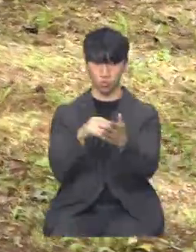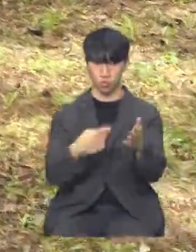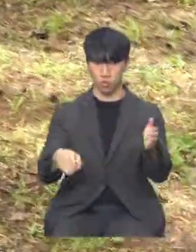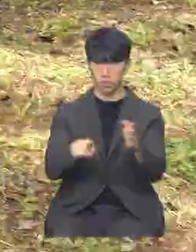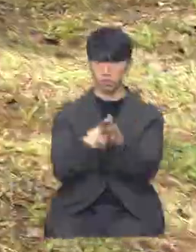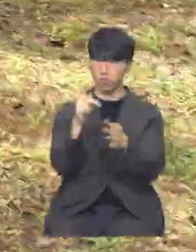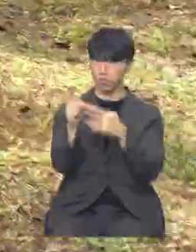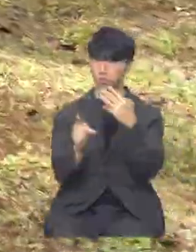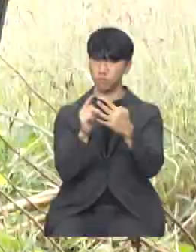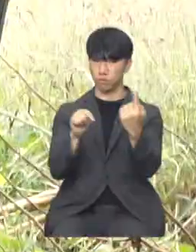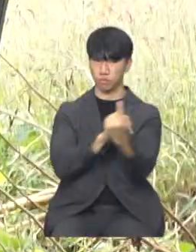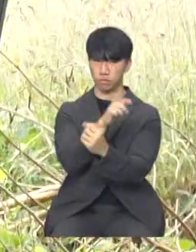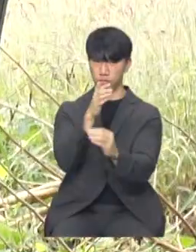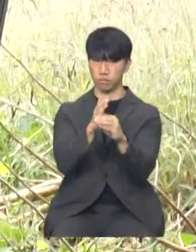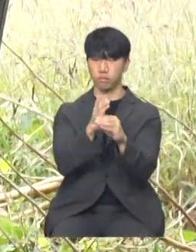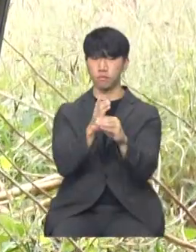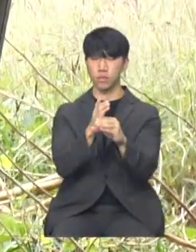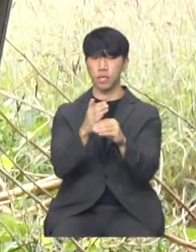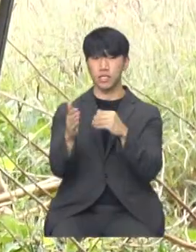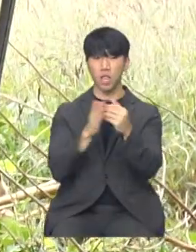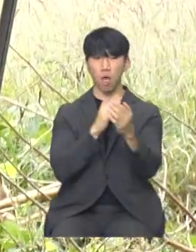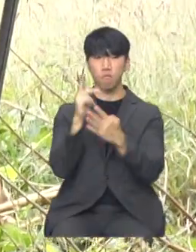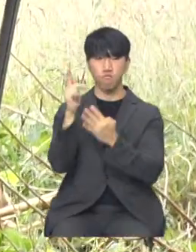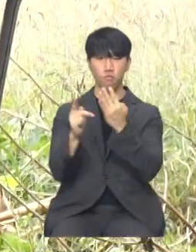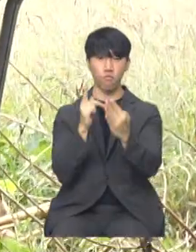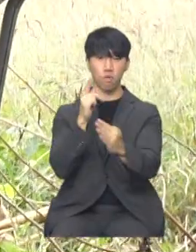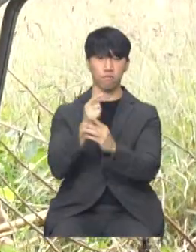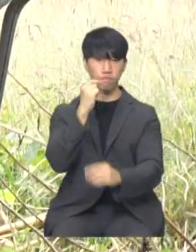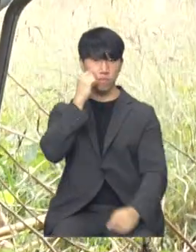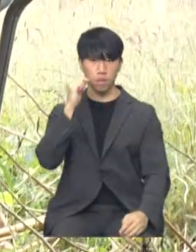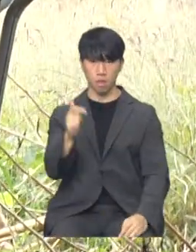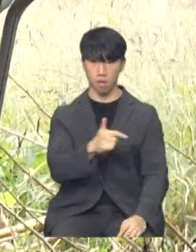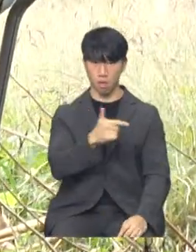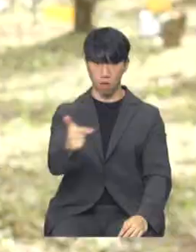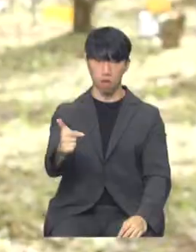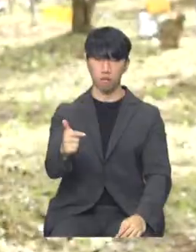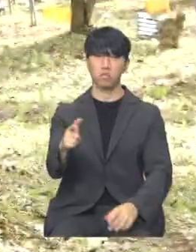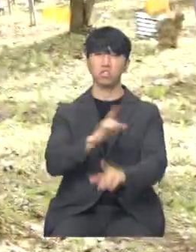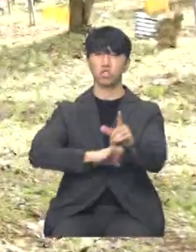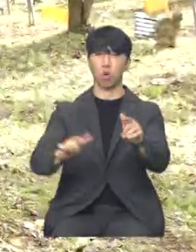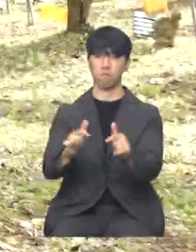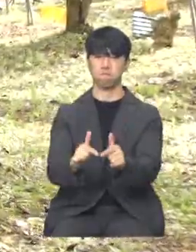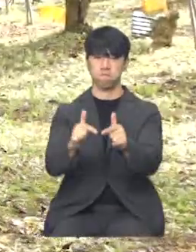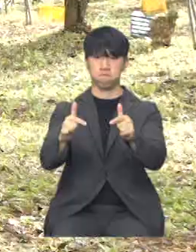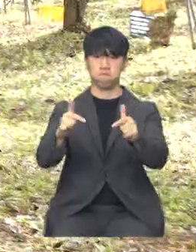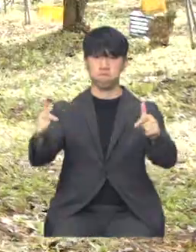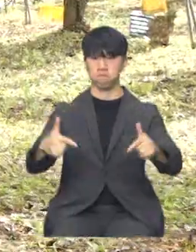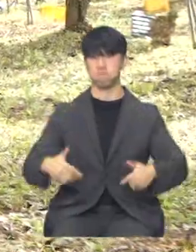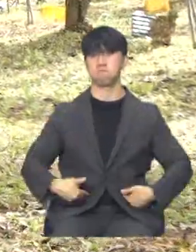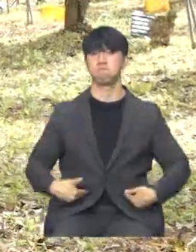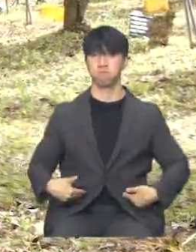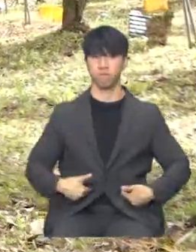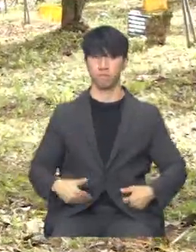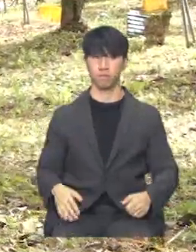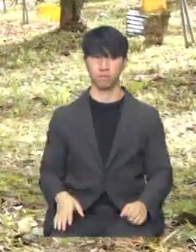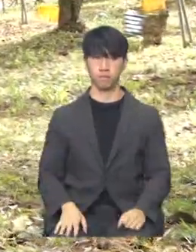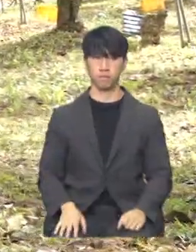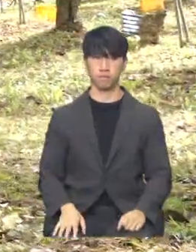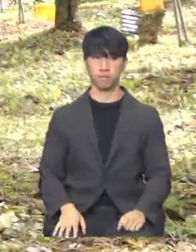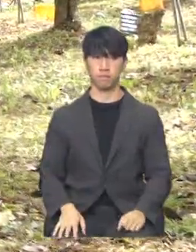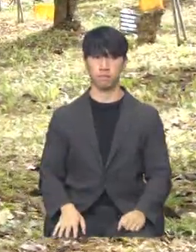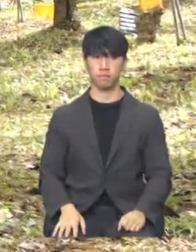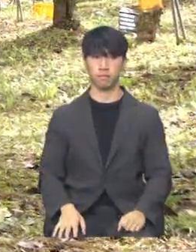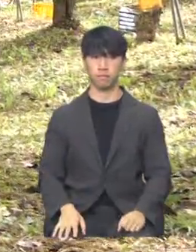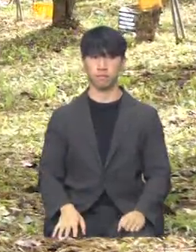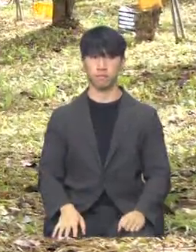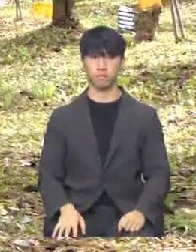정책이 실시되고 있는 가운데 체험형 프로그램이 호응을 얻고 있는 만큼 확대 필요성이 커지고 있습니다. 헬로티비 뉴스